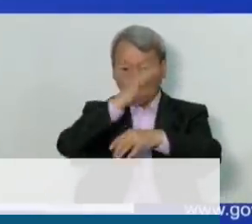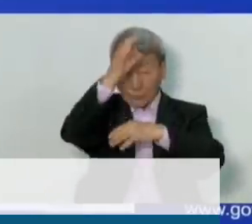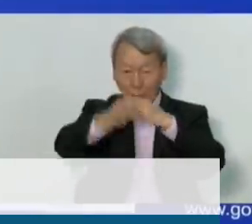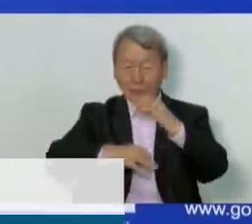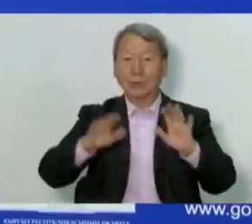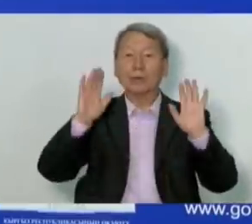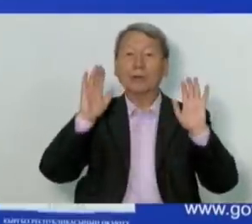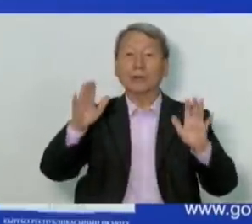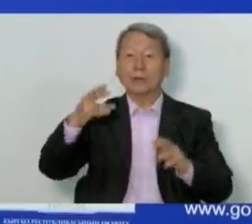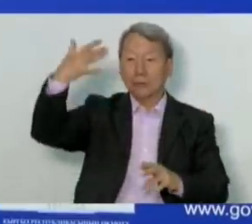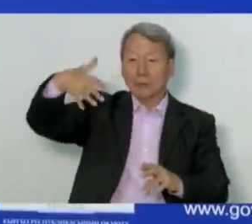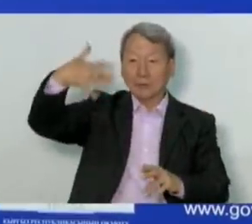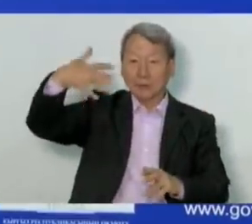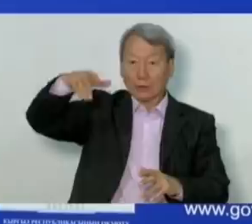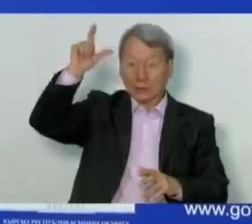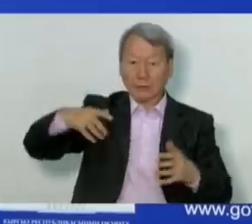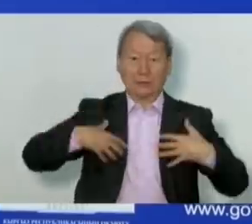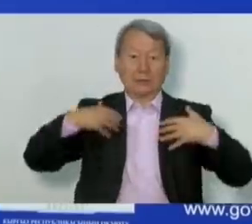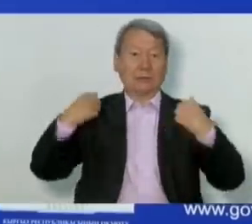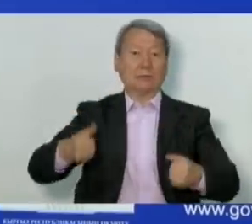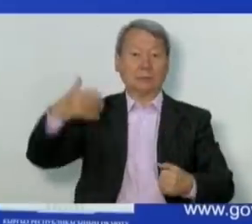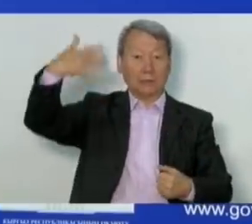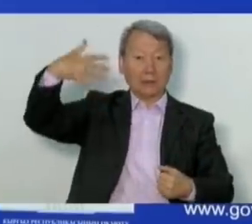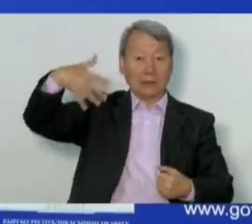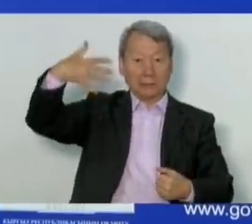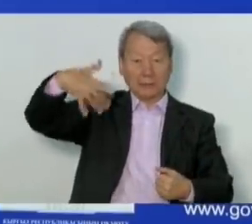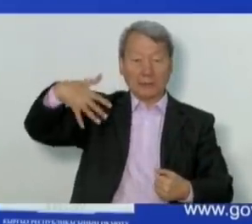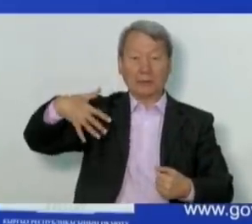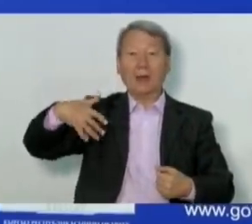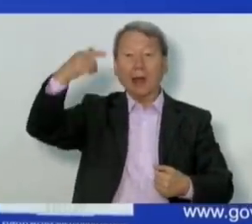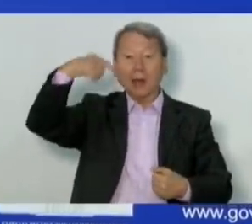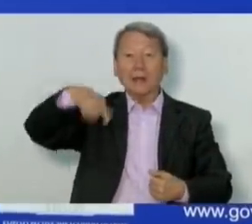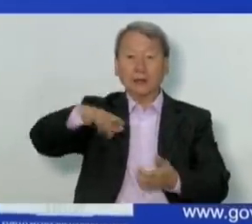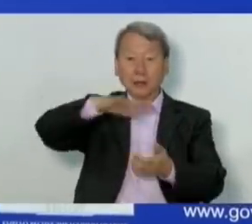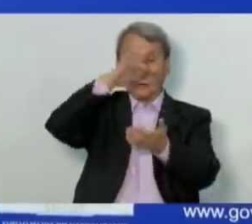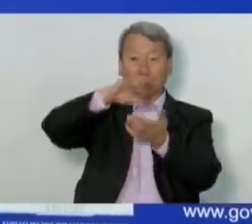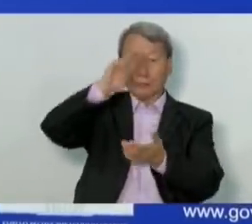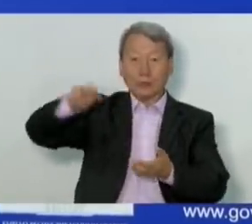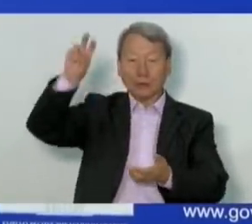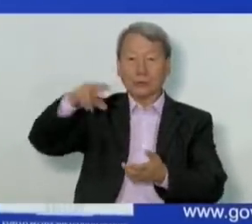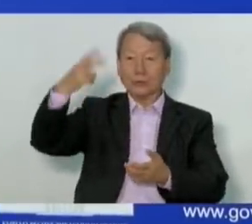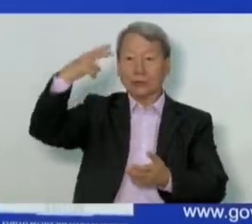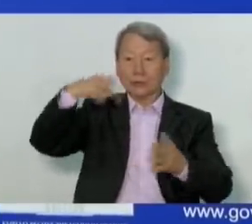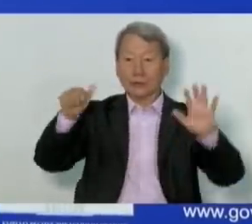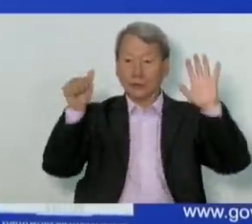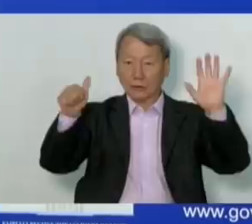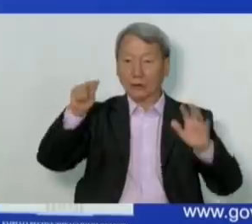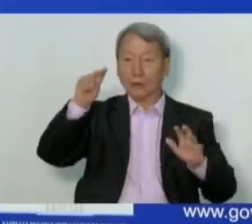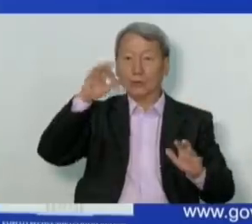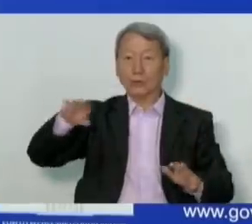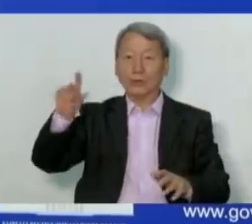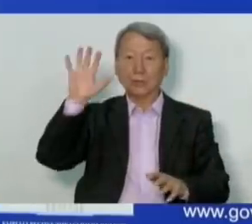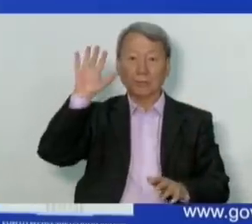ічінде жалпысынан 50 бейтап орқанадан айғылып чықты. Анын ічінен бішкек шарынан 26, түй